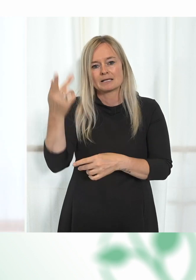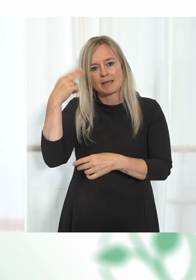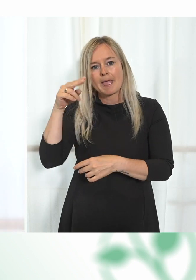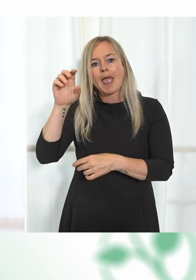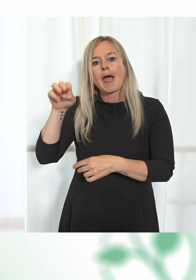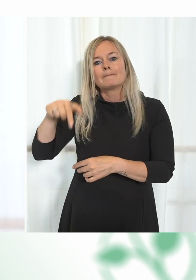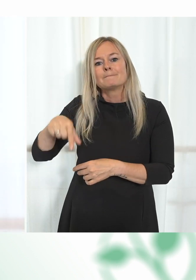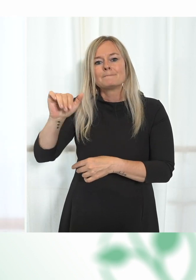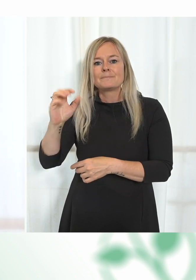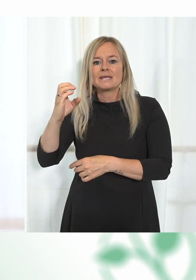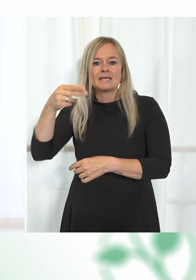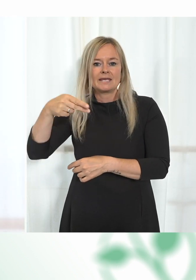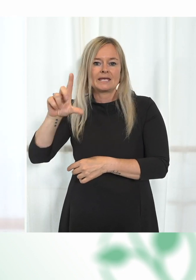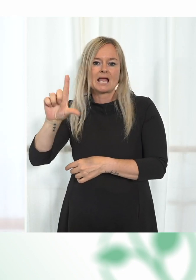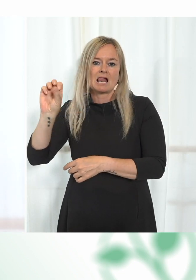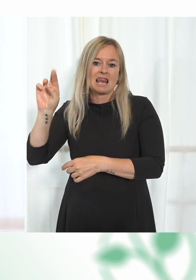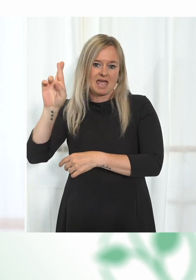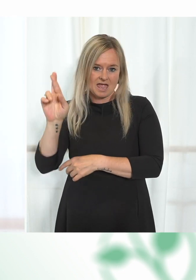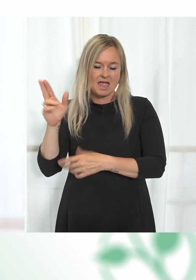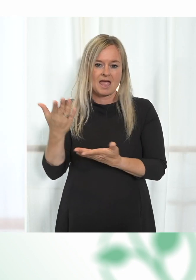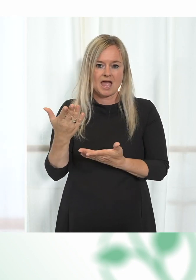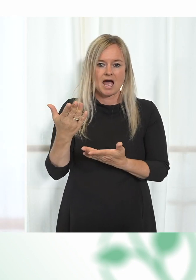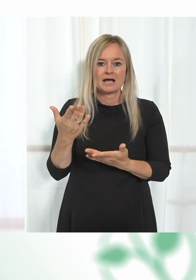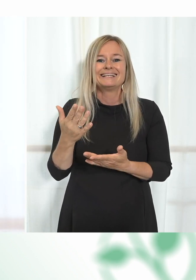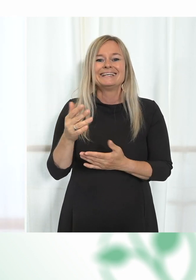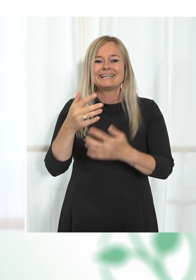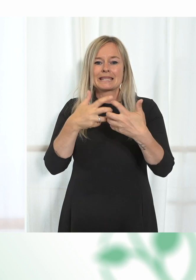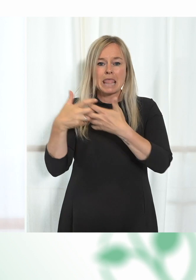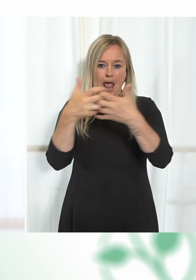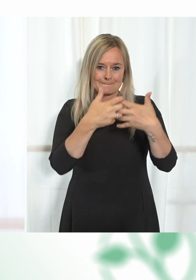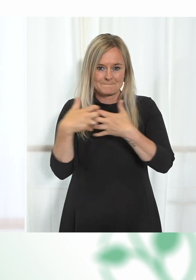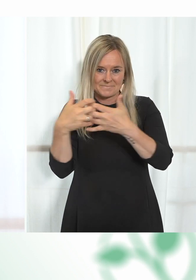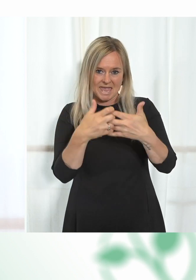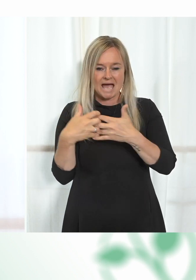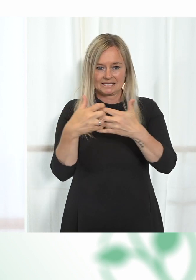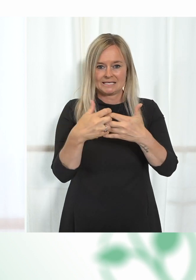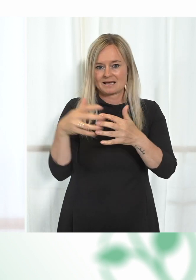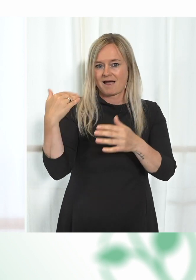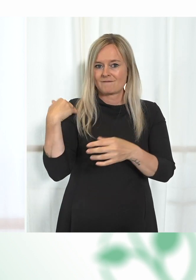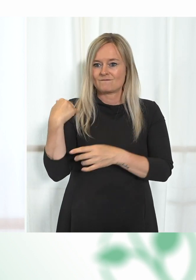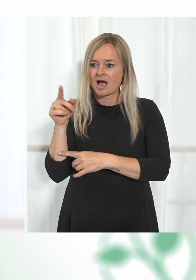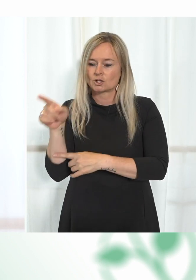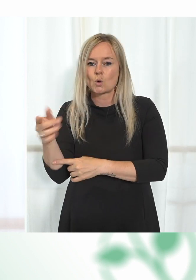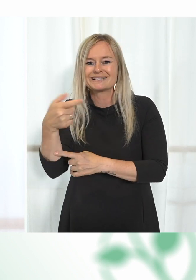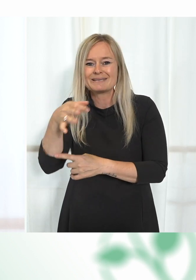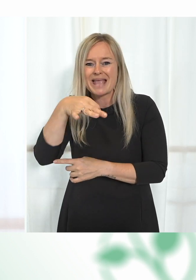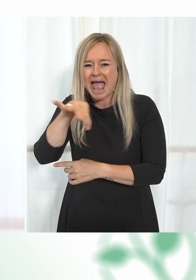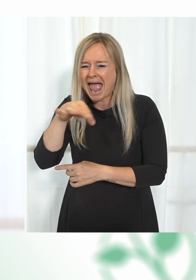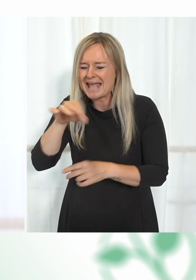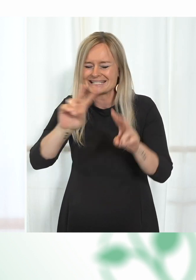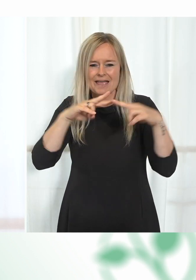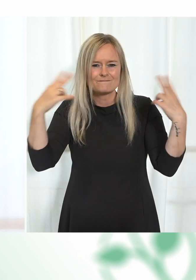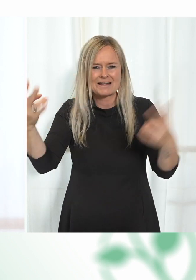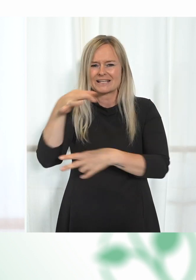Unternehmensdialoge mit der Frau Barnes leitet, in Washington DC gemacht habe. Dort gibt es die einzige, weltweit